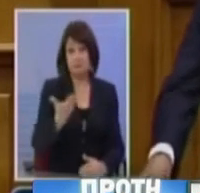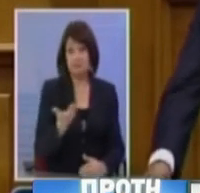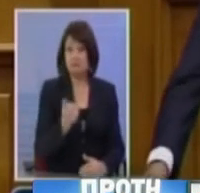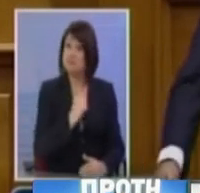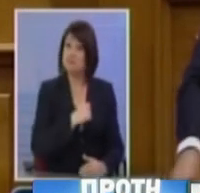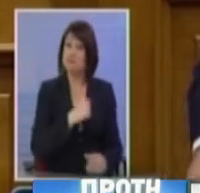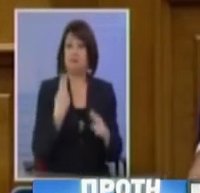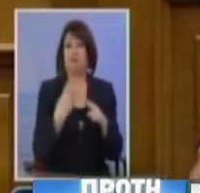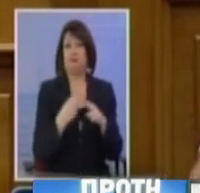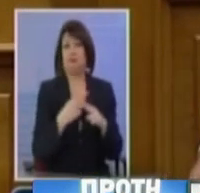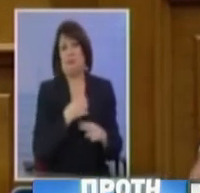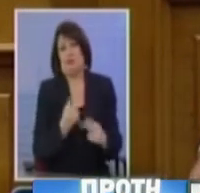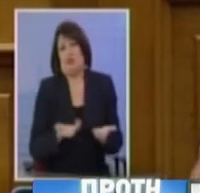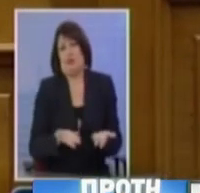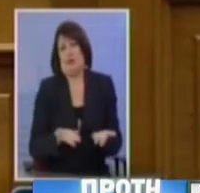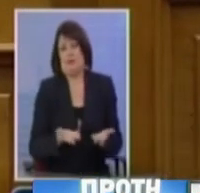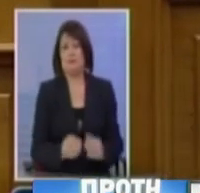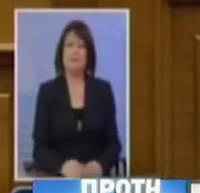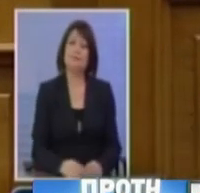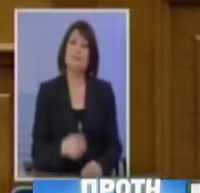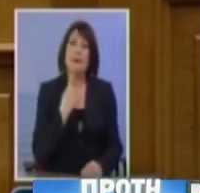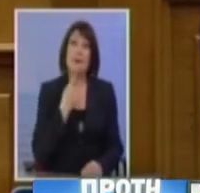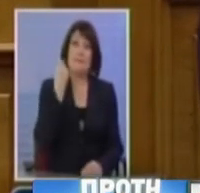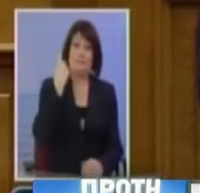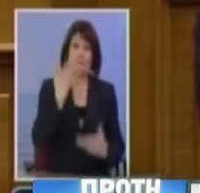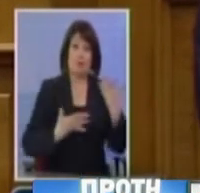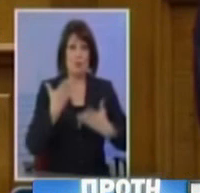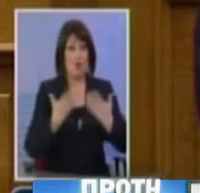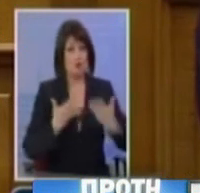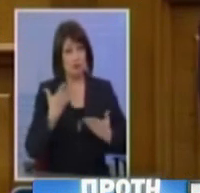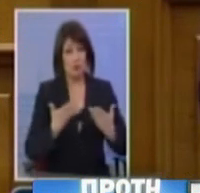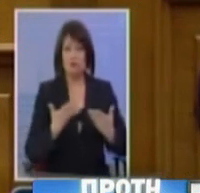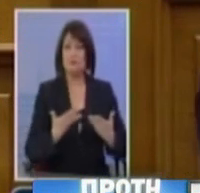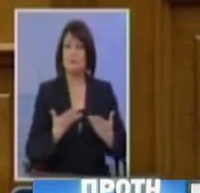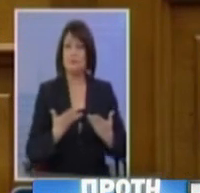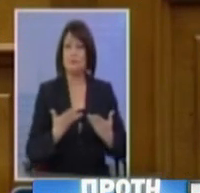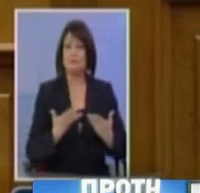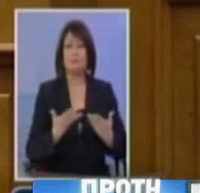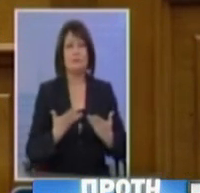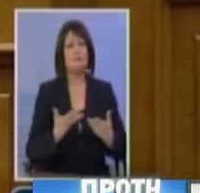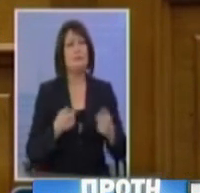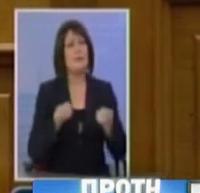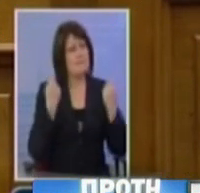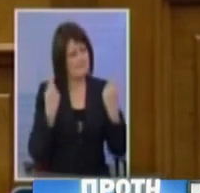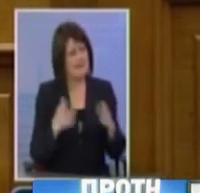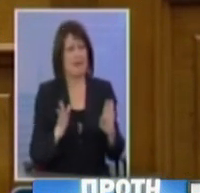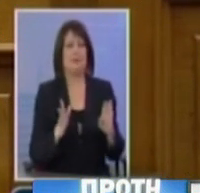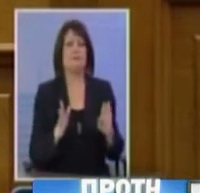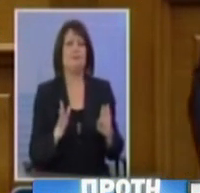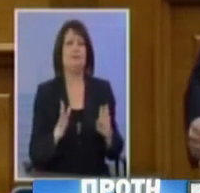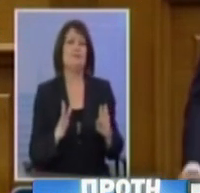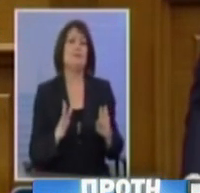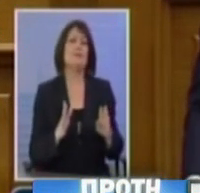χωρίς κανένα λόγο έριχναν πέτρες κατά της ελληνικής αστυνομίας. Και ονομάζει την αστυνομία της ελληνικής δημοκρατίας ως